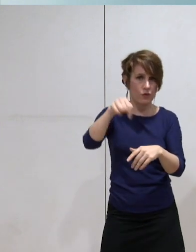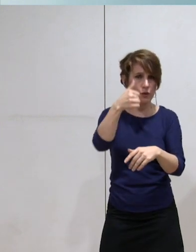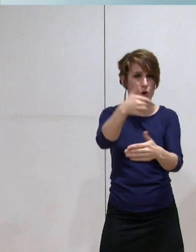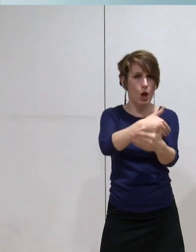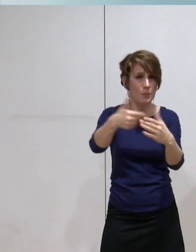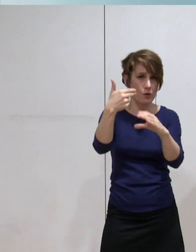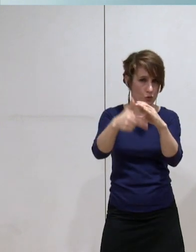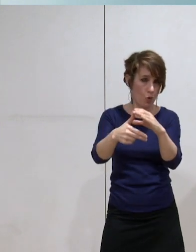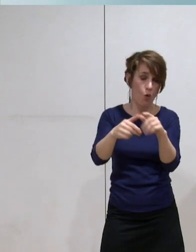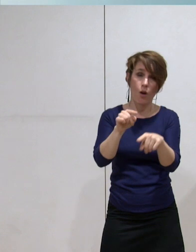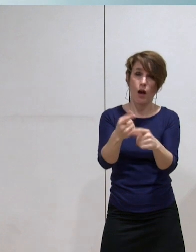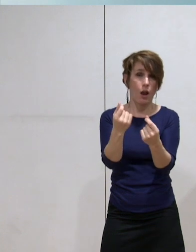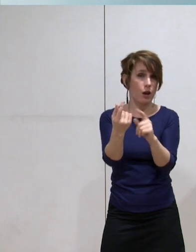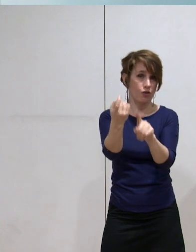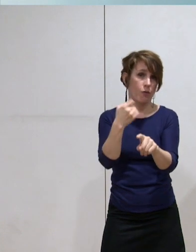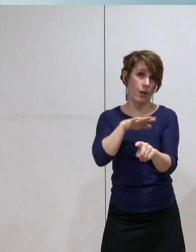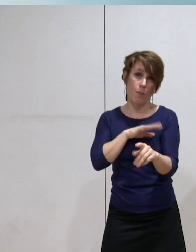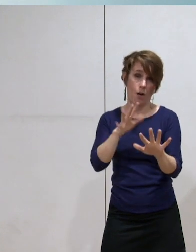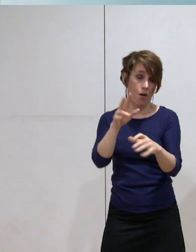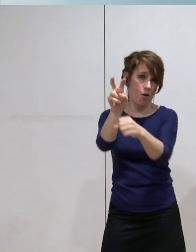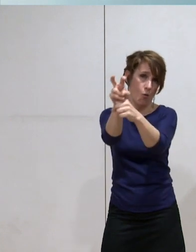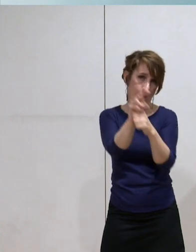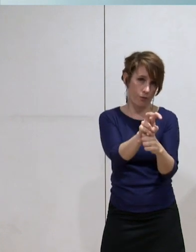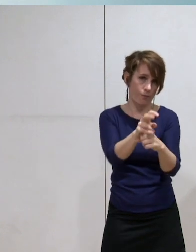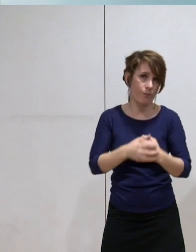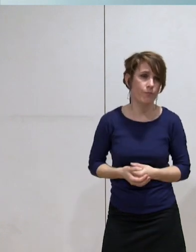d'euros financé principalement par un recours à